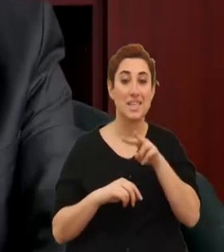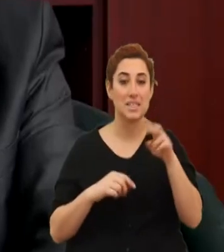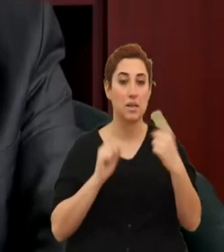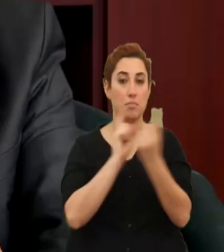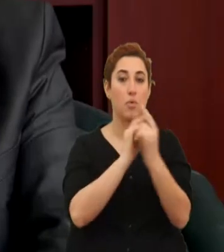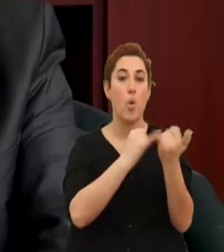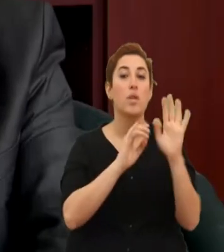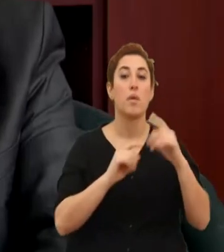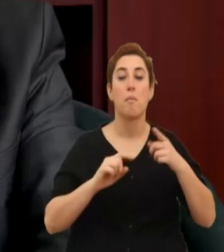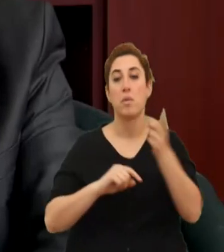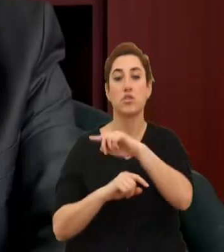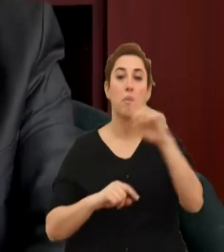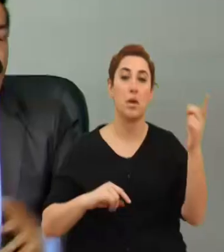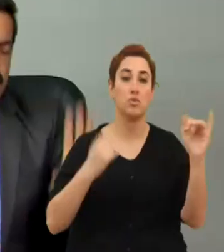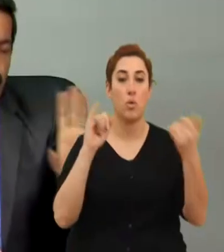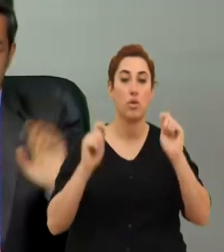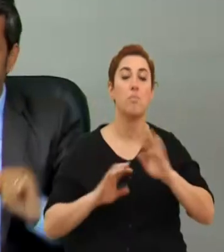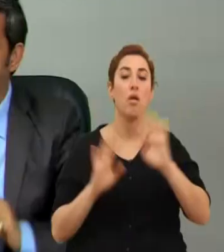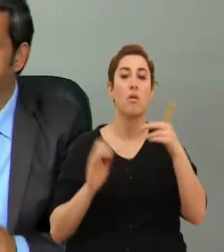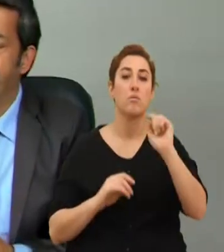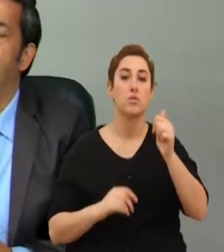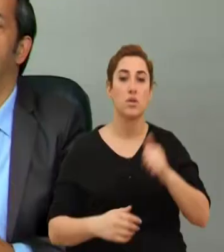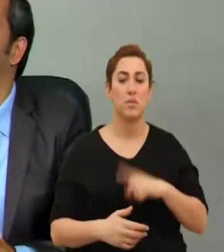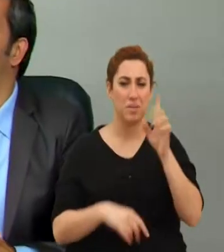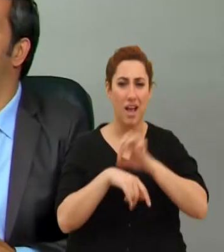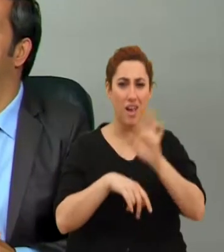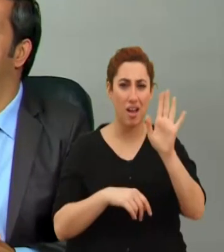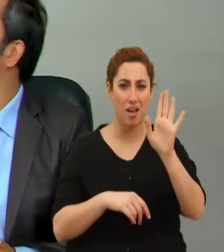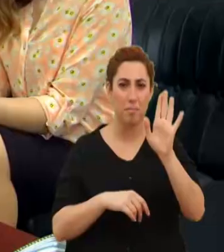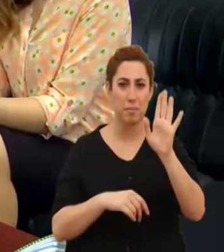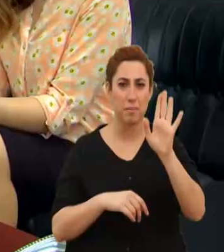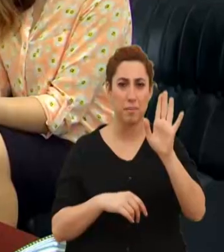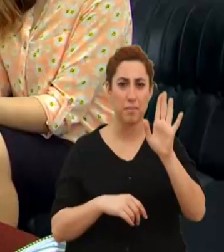birbirleriyle oynamadılar. Başka takımlarla oynadılar. Ha tamam o zaman. Bir dakika.